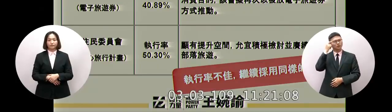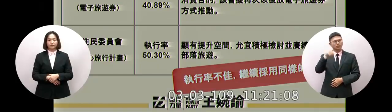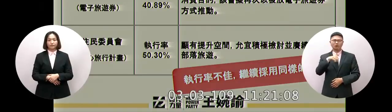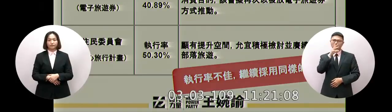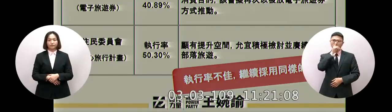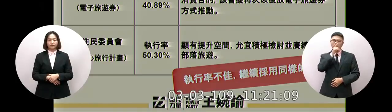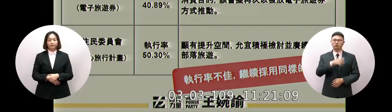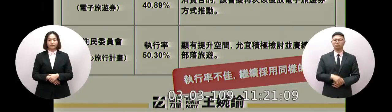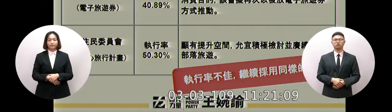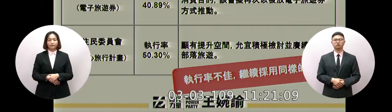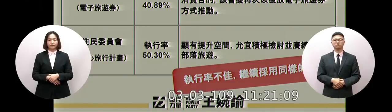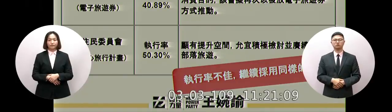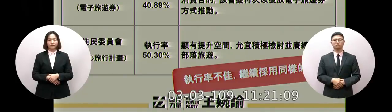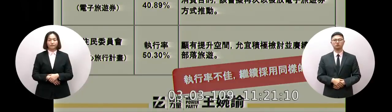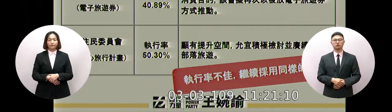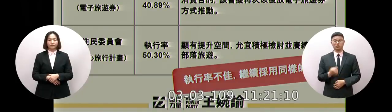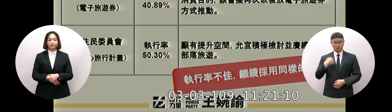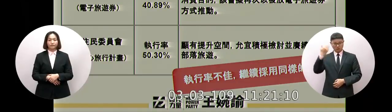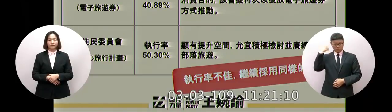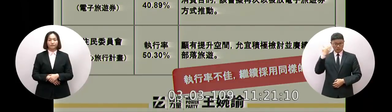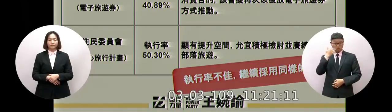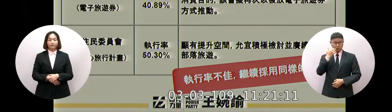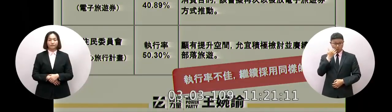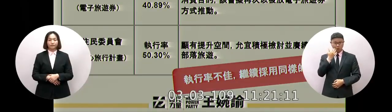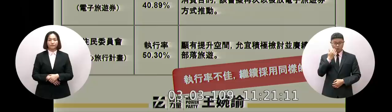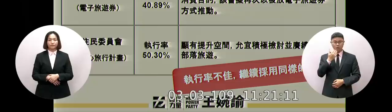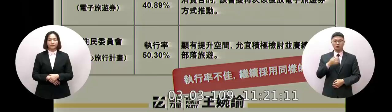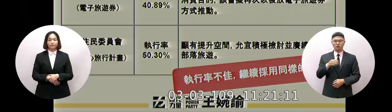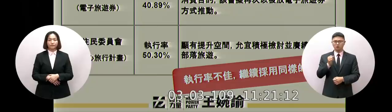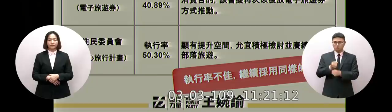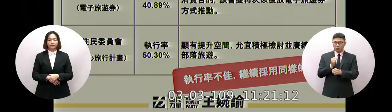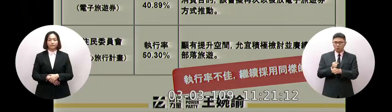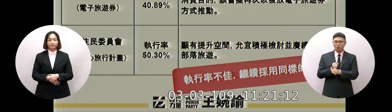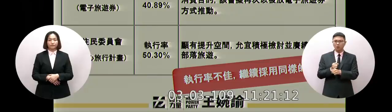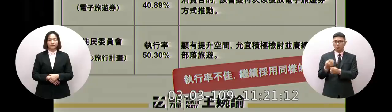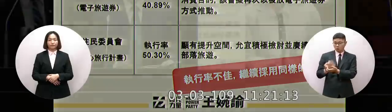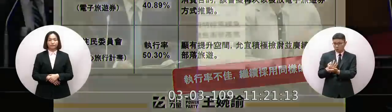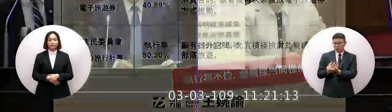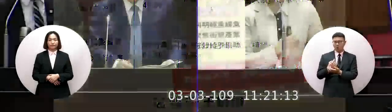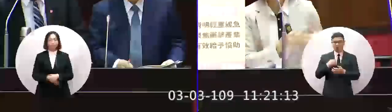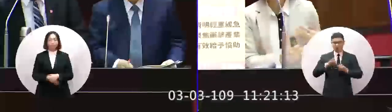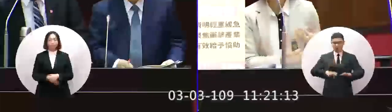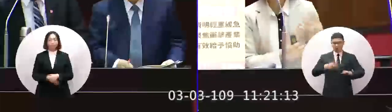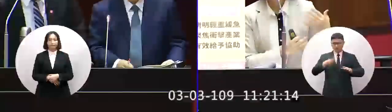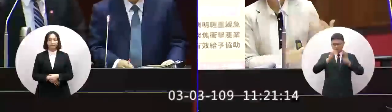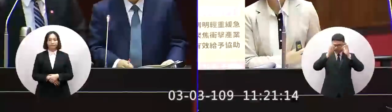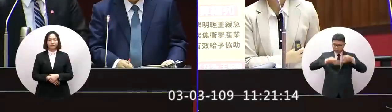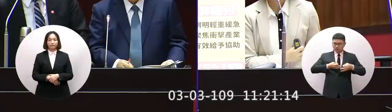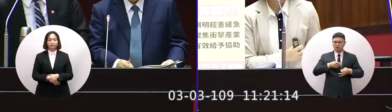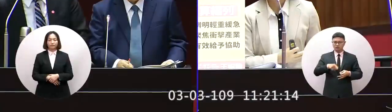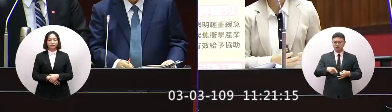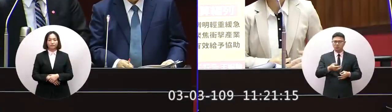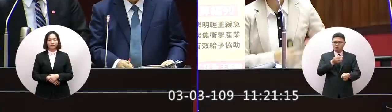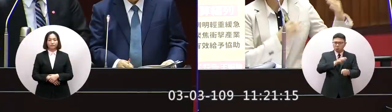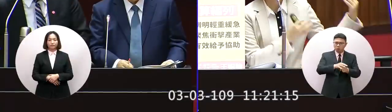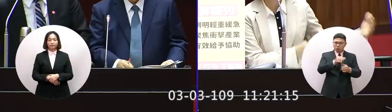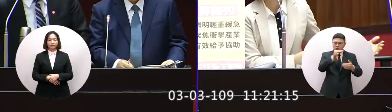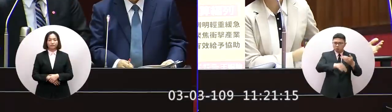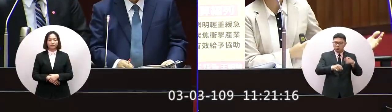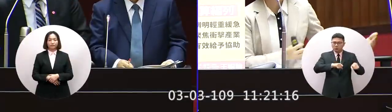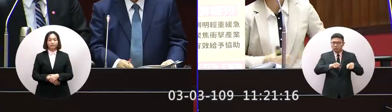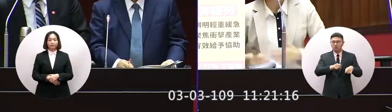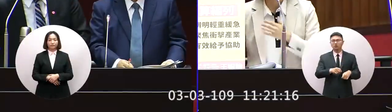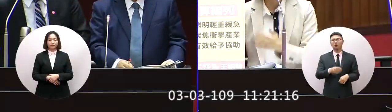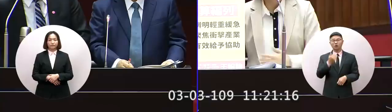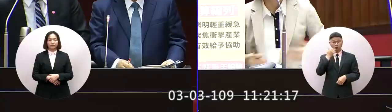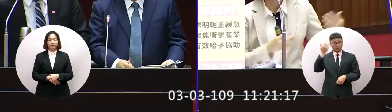个很合乎的方式。我们应该是过去的执行方式并不达到我们预期的成效，这次应该要检讨，再重新调整补助的方案，而不是因为上次的执